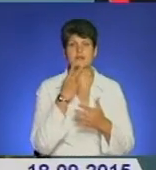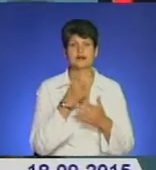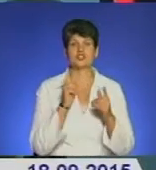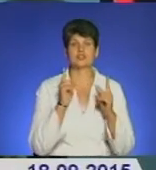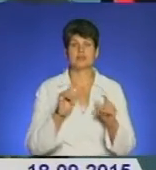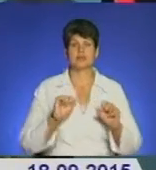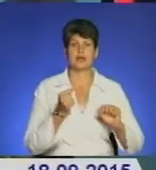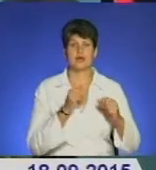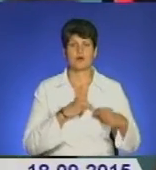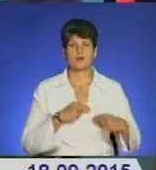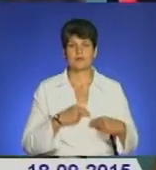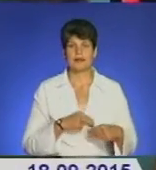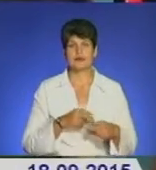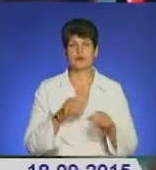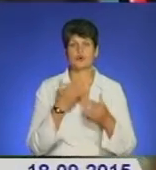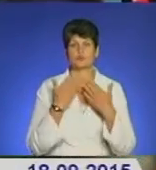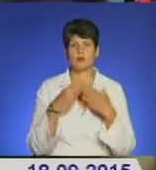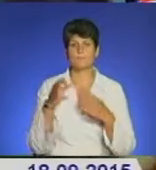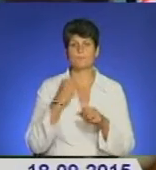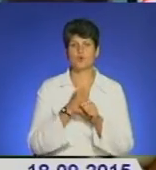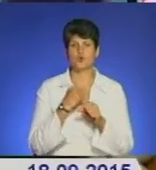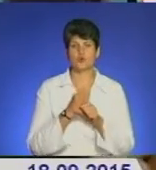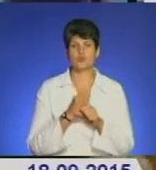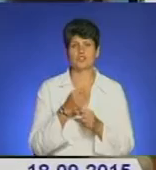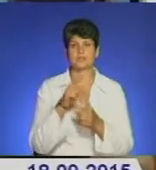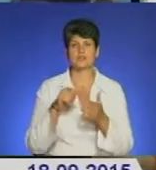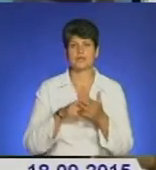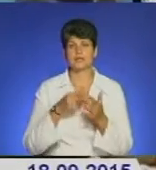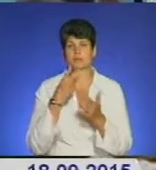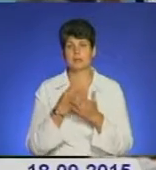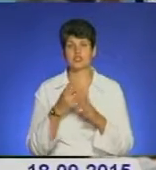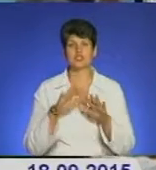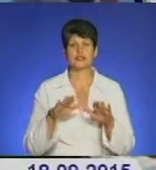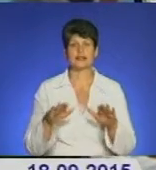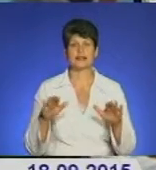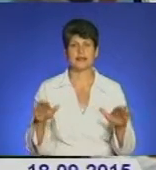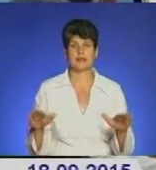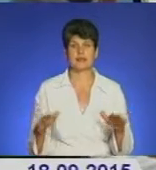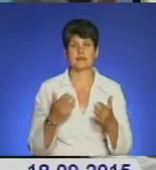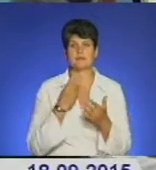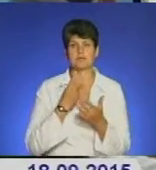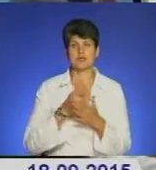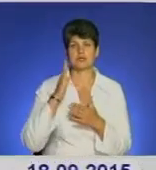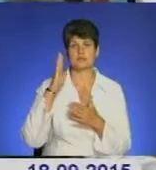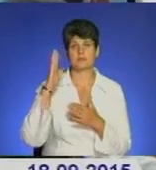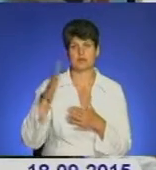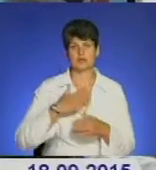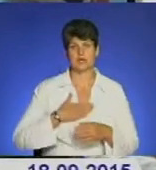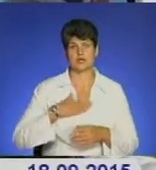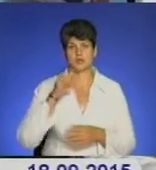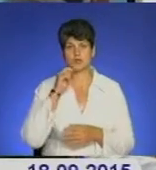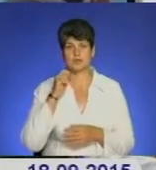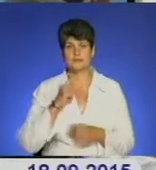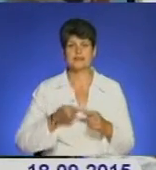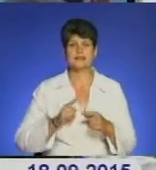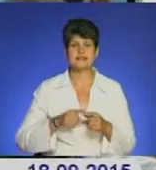бачиш і розмовляєш про робочі питання. А ти бачиш дітей, ти бачиш майбутнє нашої країни. Дійсно,